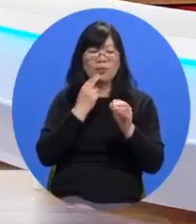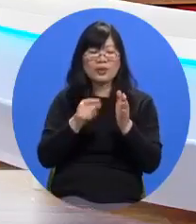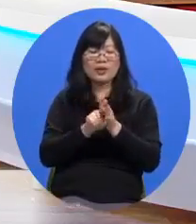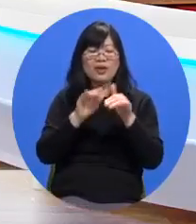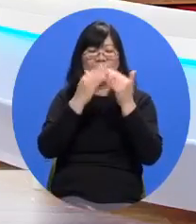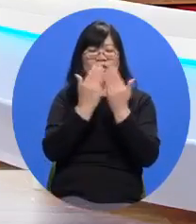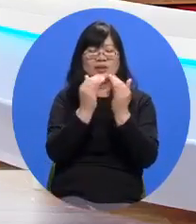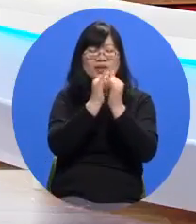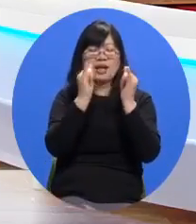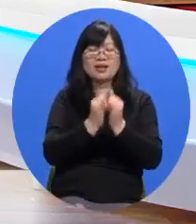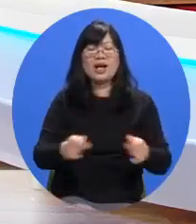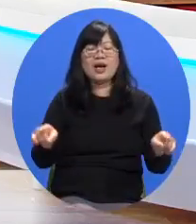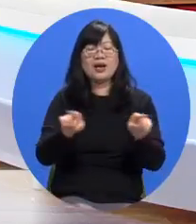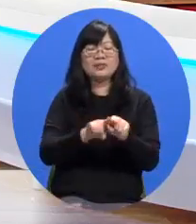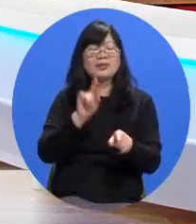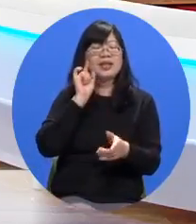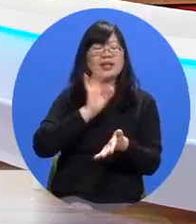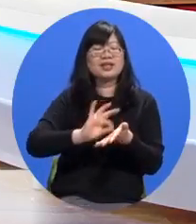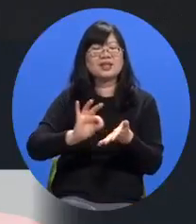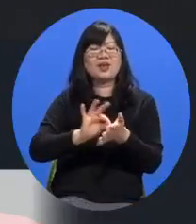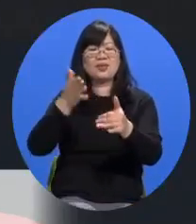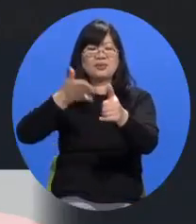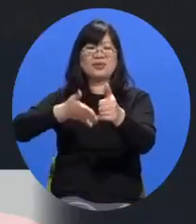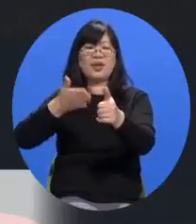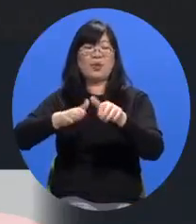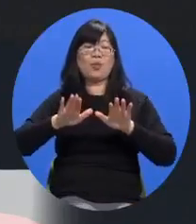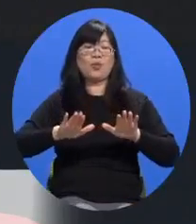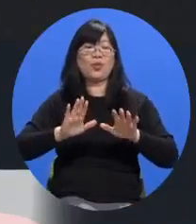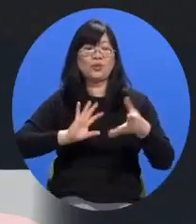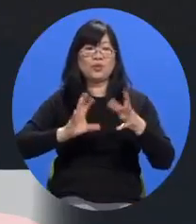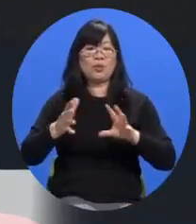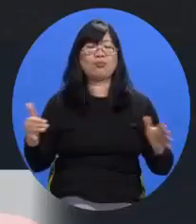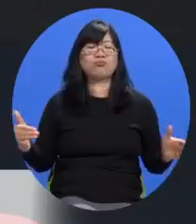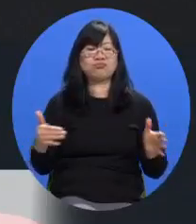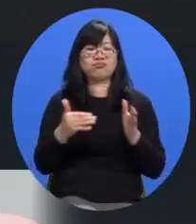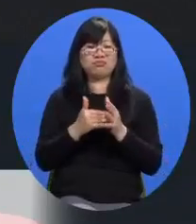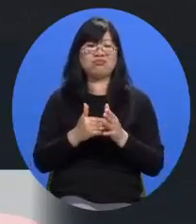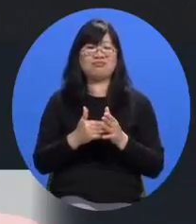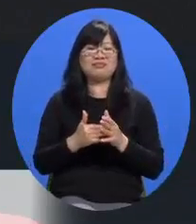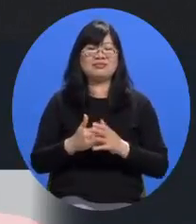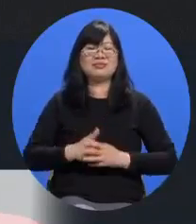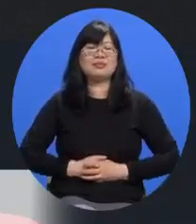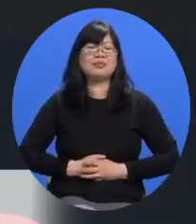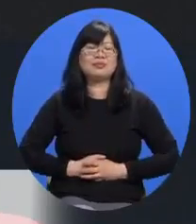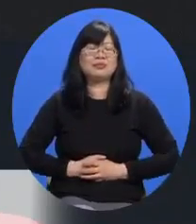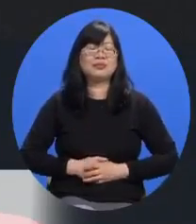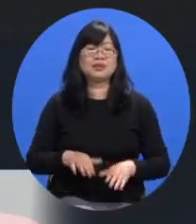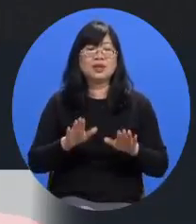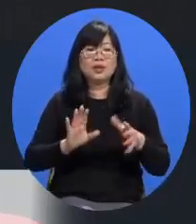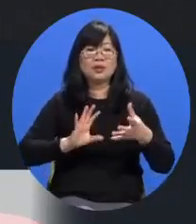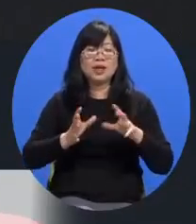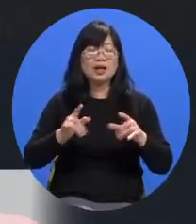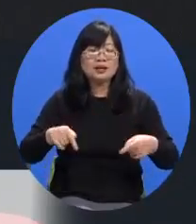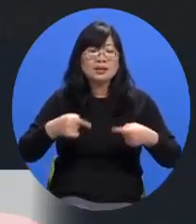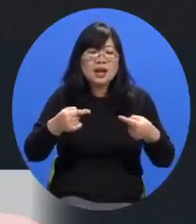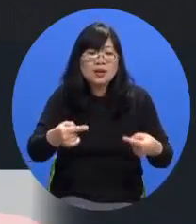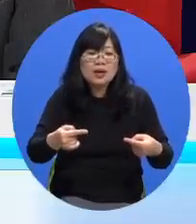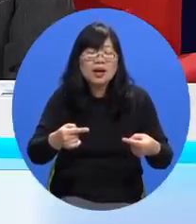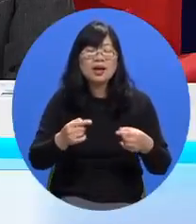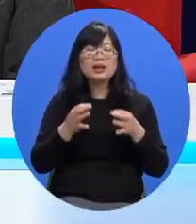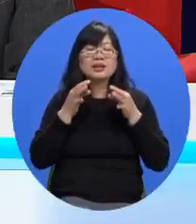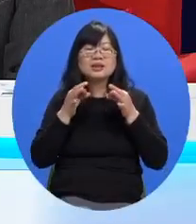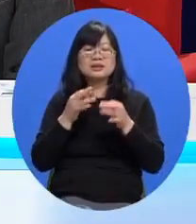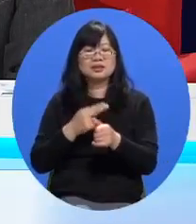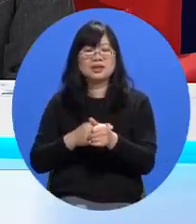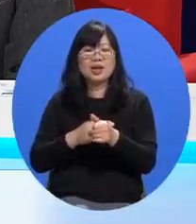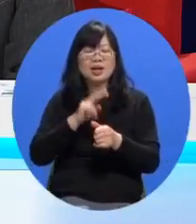사회가 함께 신경을 써야 될 것 같습니다. 네. 오늘 토론은 여기에서 마무리하도록 하겠습니다. 오늘 토론에 참여하신 김희경